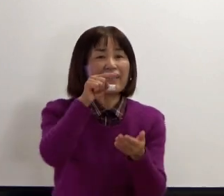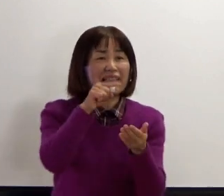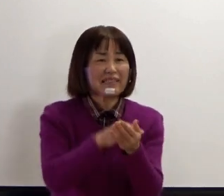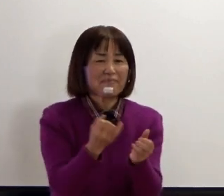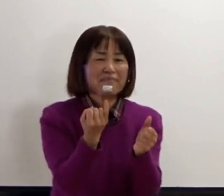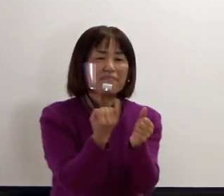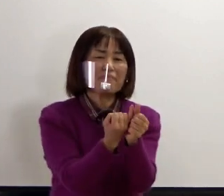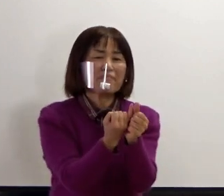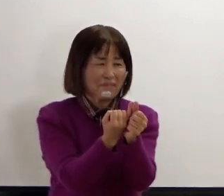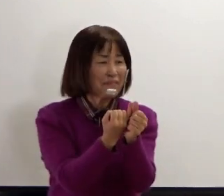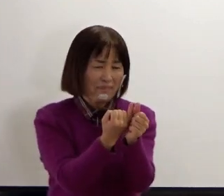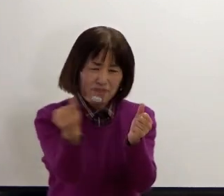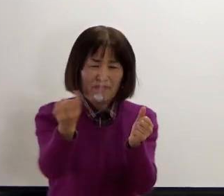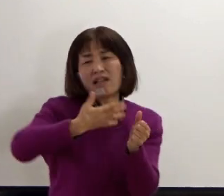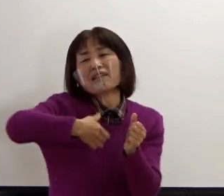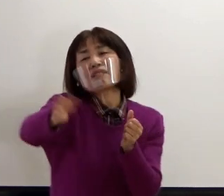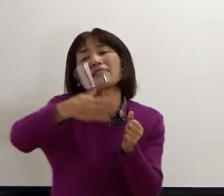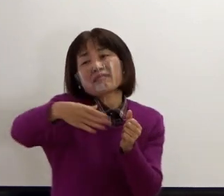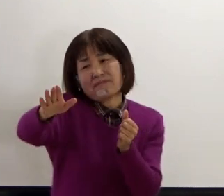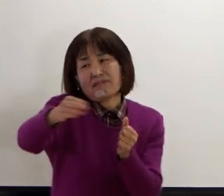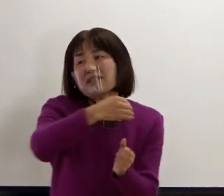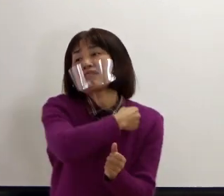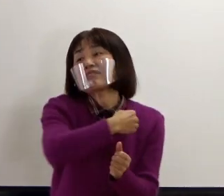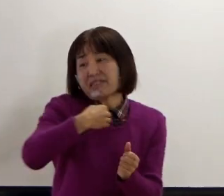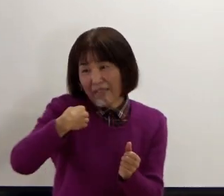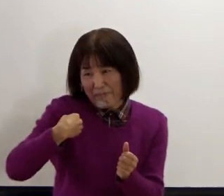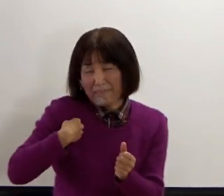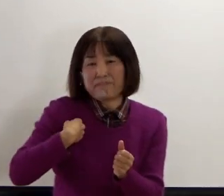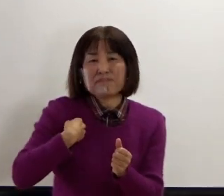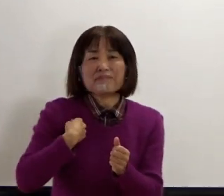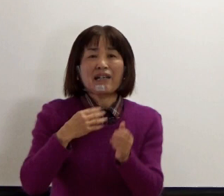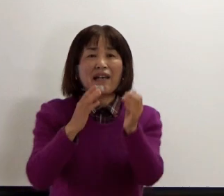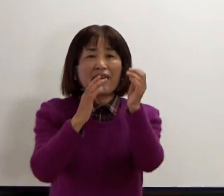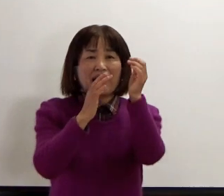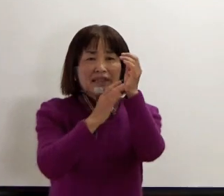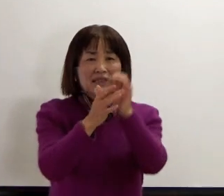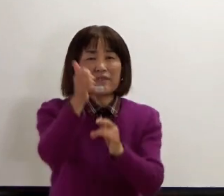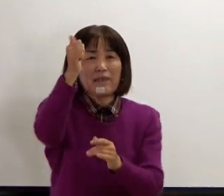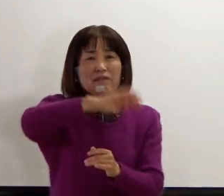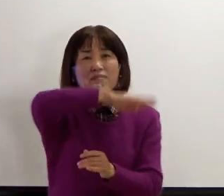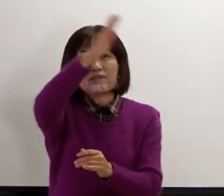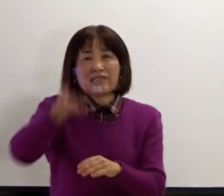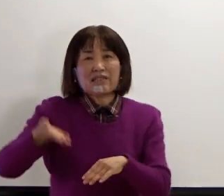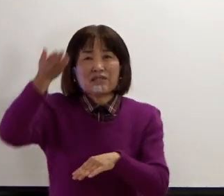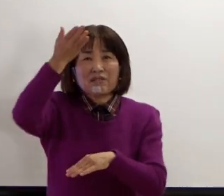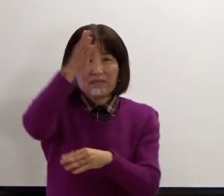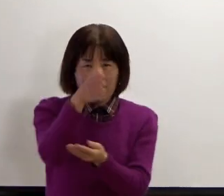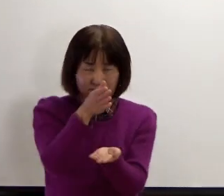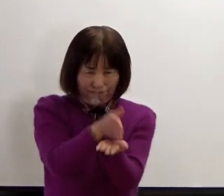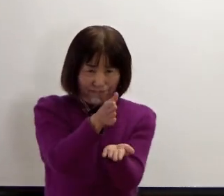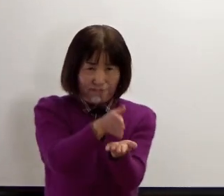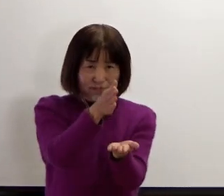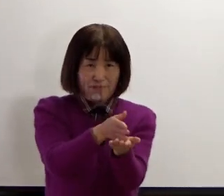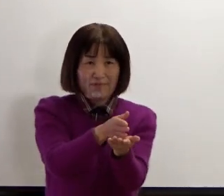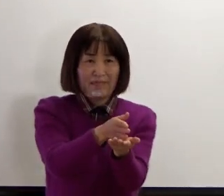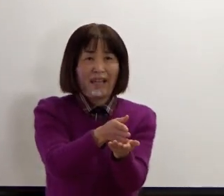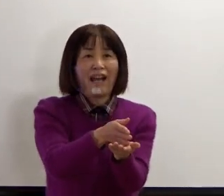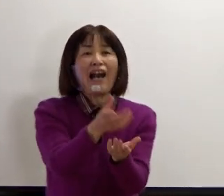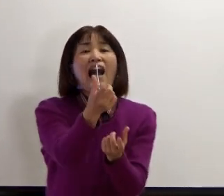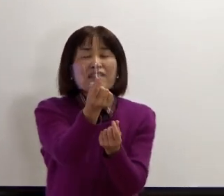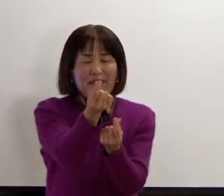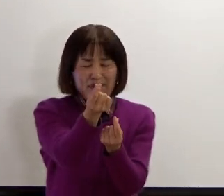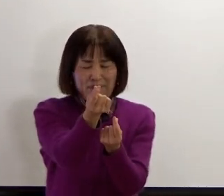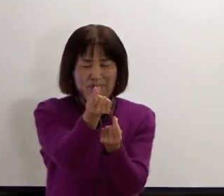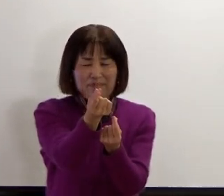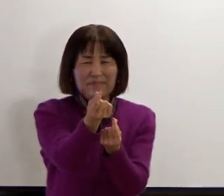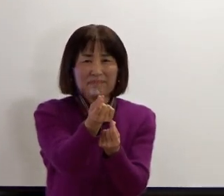簡単に離婚状を書いて離縁することができたと。 まあ、イエス様の三条の水訓にもね